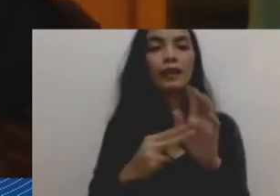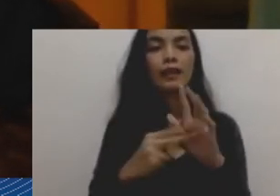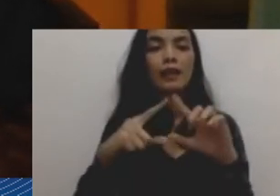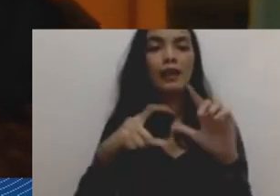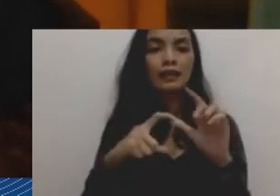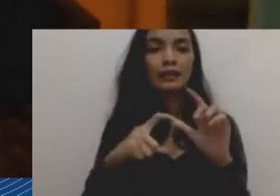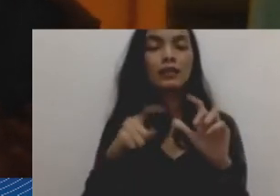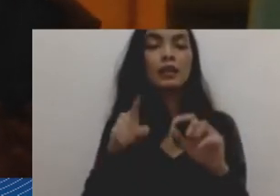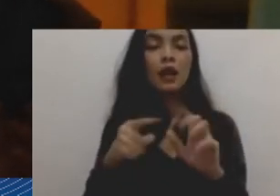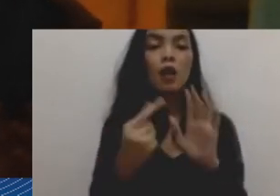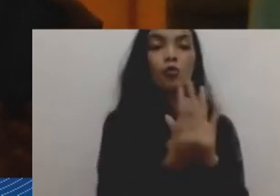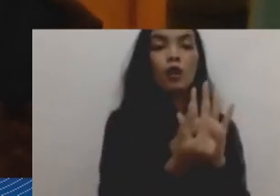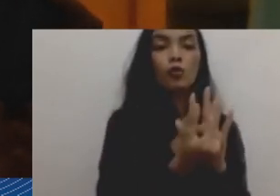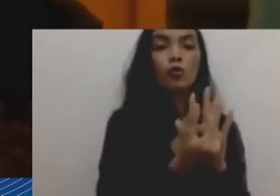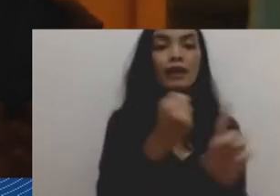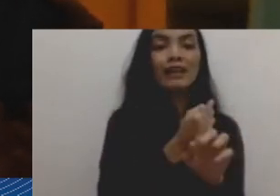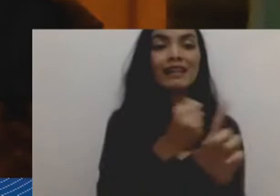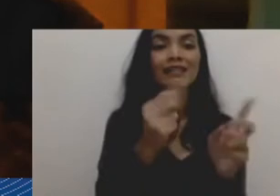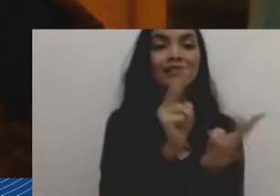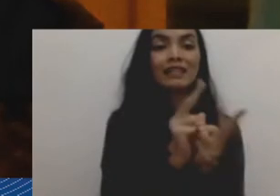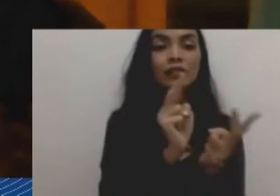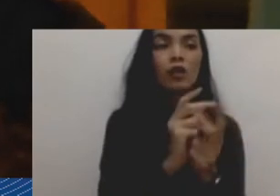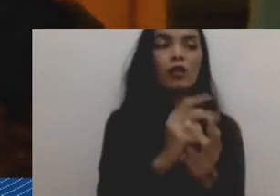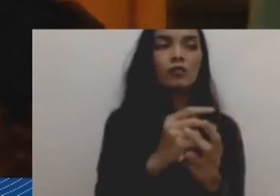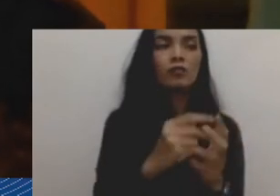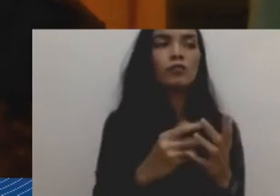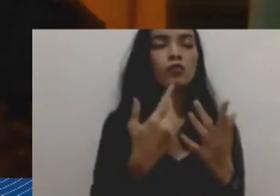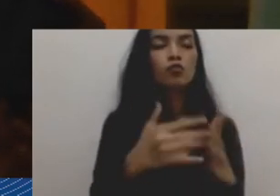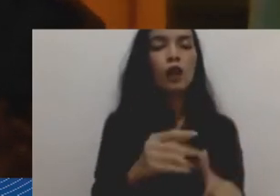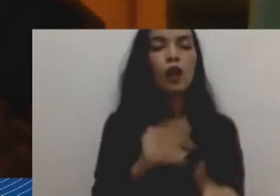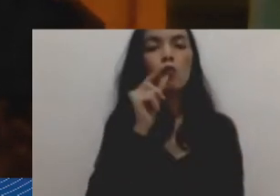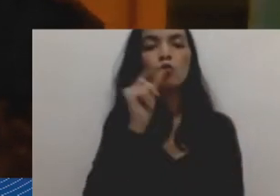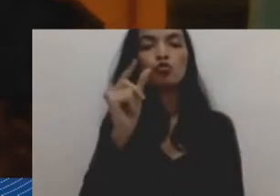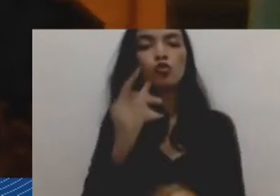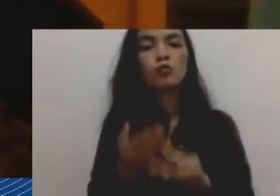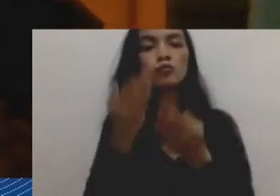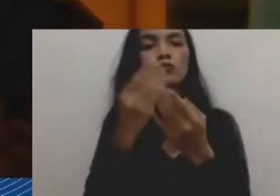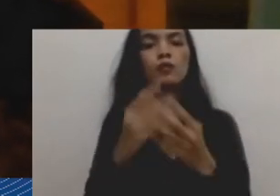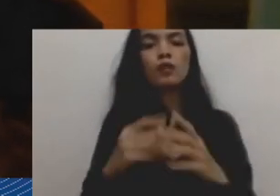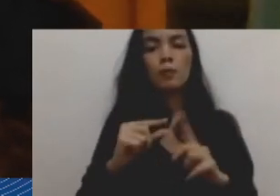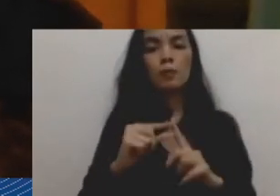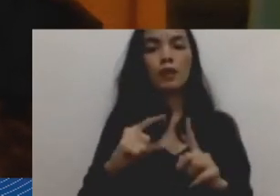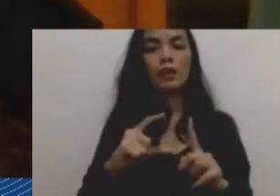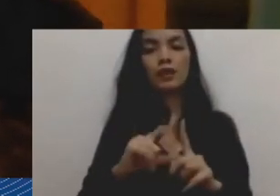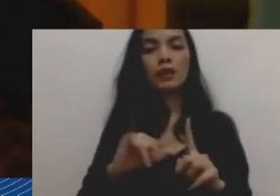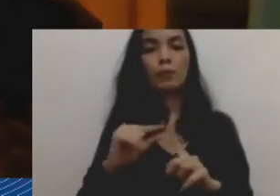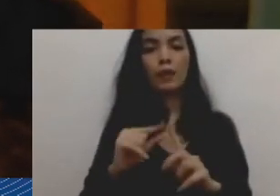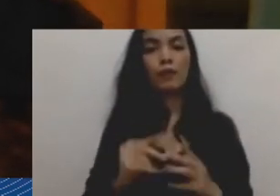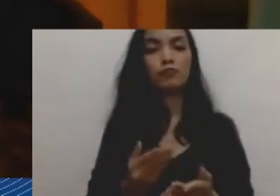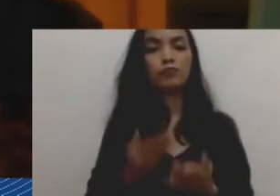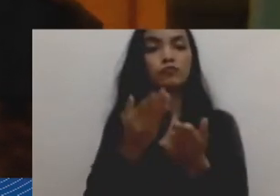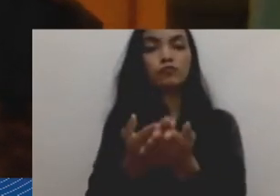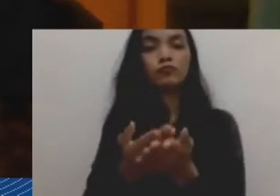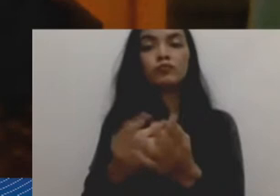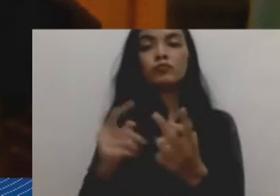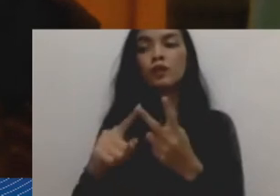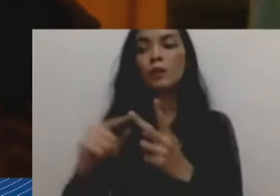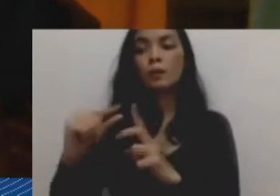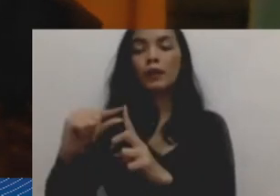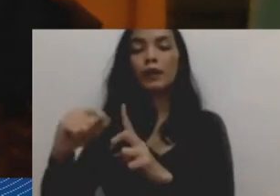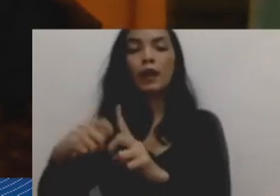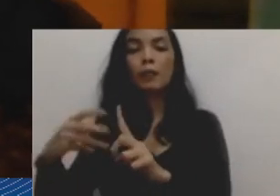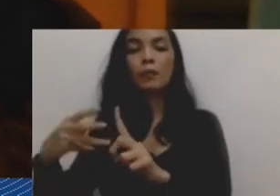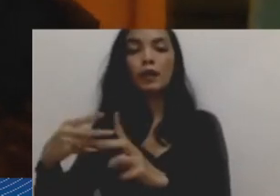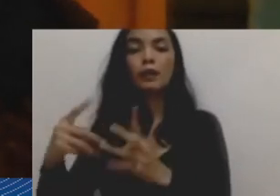sudah menjadi bagian dari list yang diusulkan oleh Partai PDI Perjuangan, PKB, dan Nasdem,